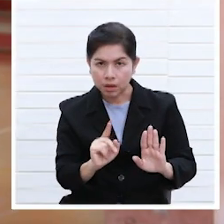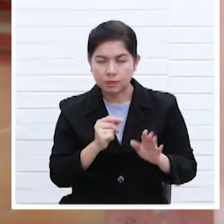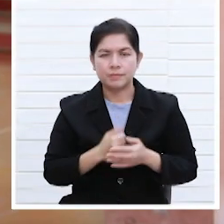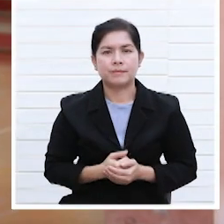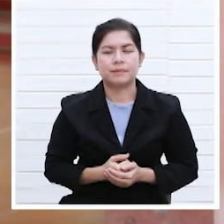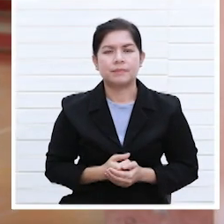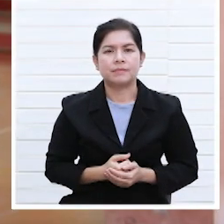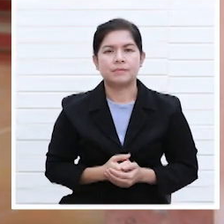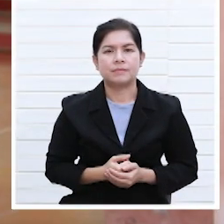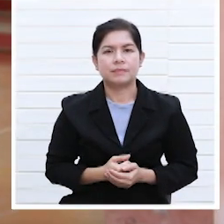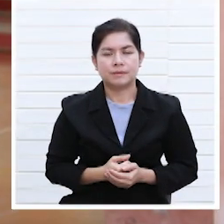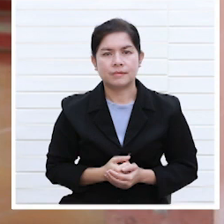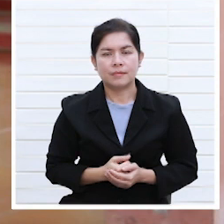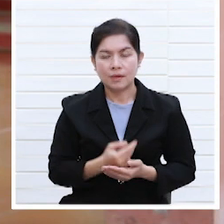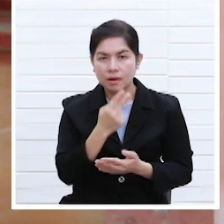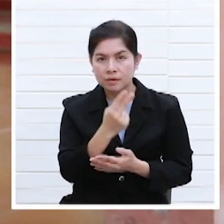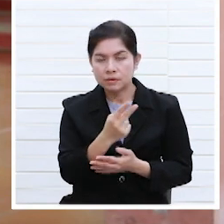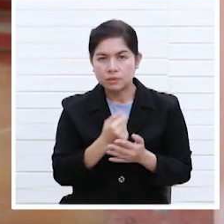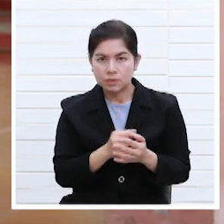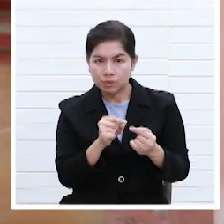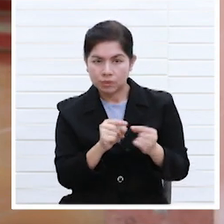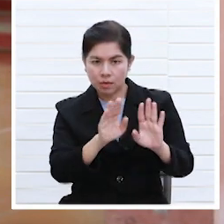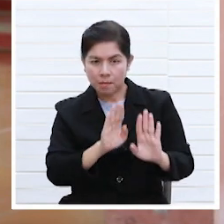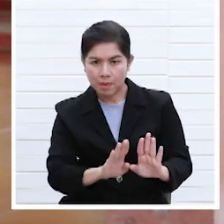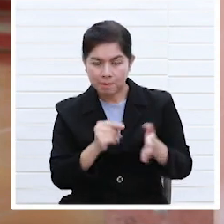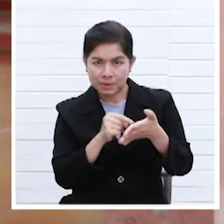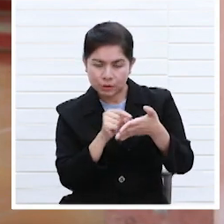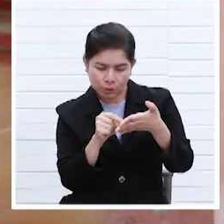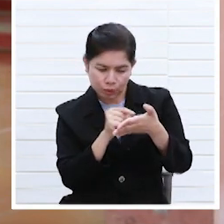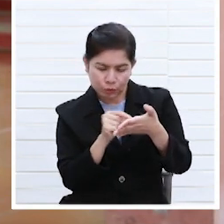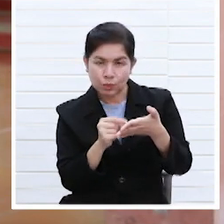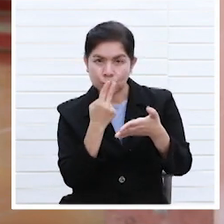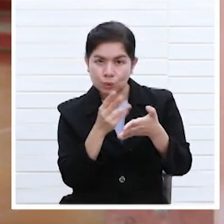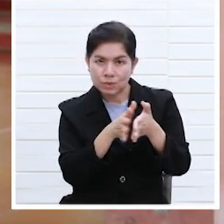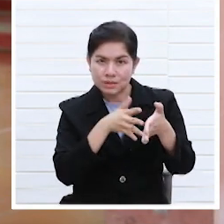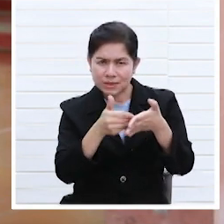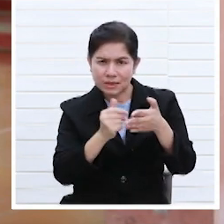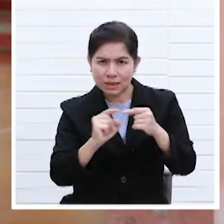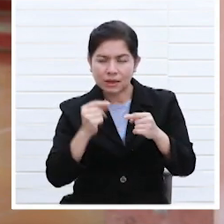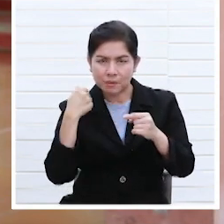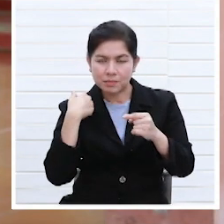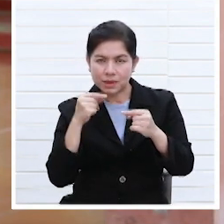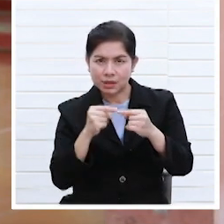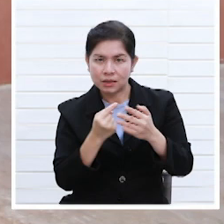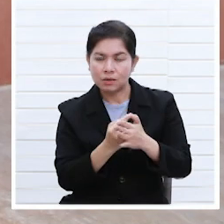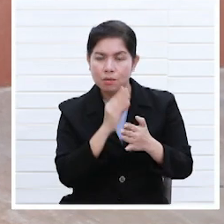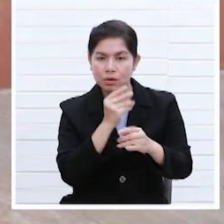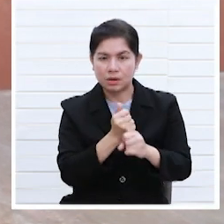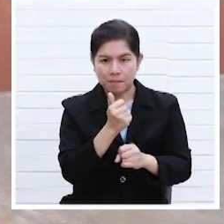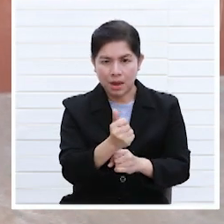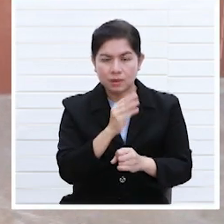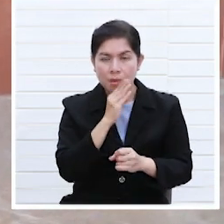ขาก็คือเป็นงานที่สามารถที่จะแต้มหลายๆสีในวันเดียวกันได้